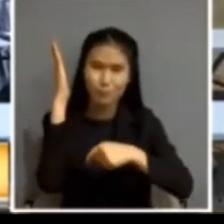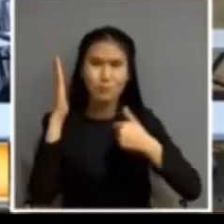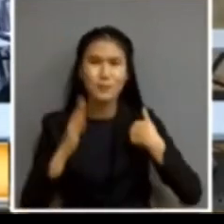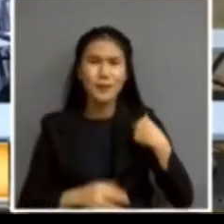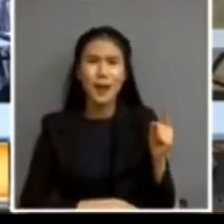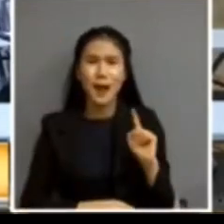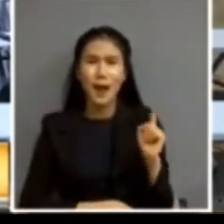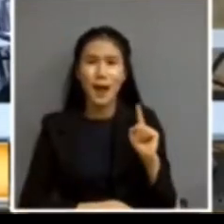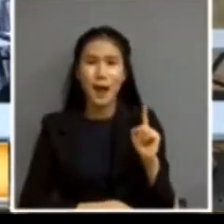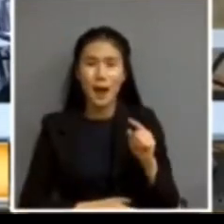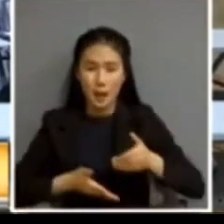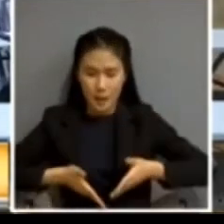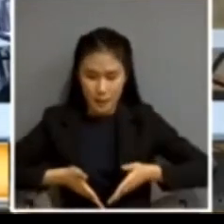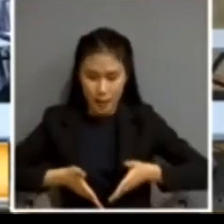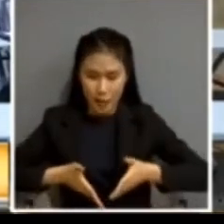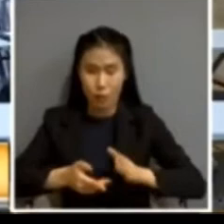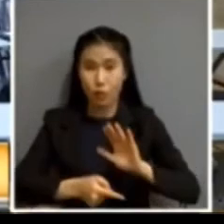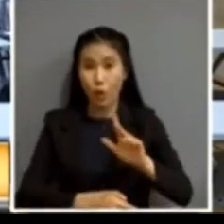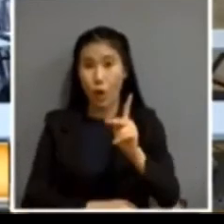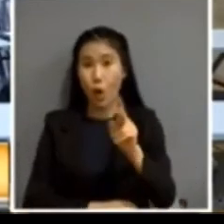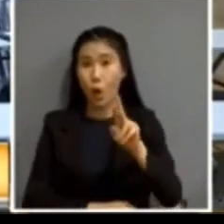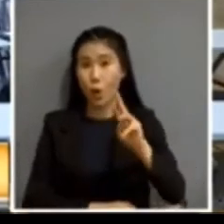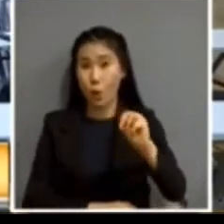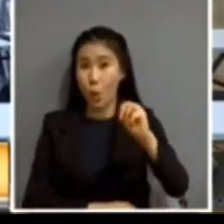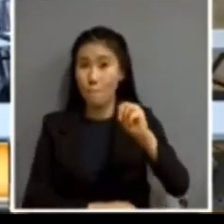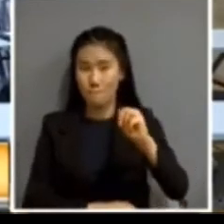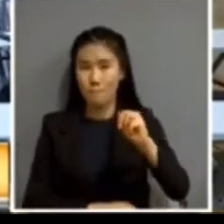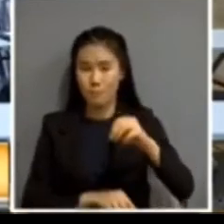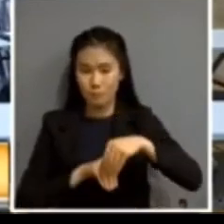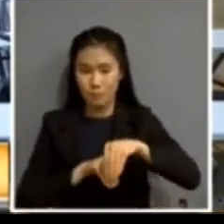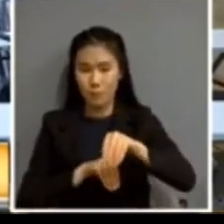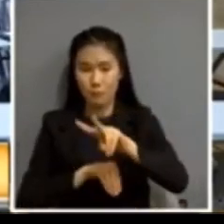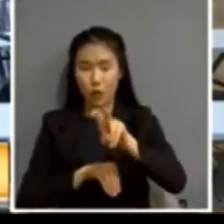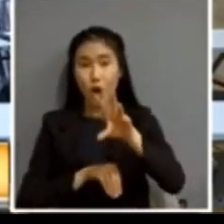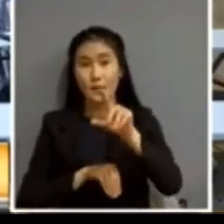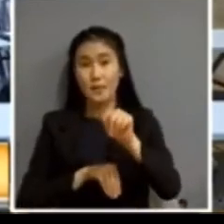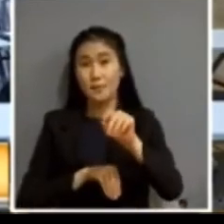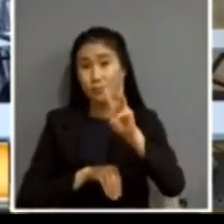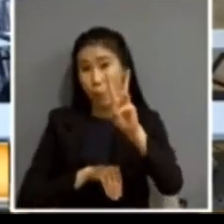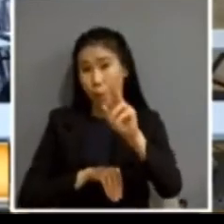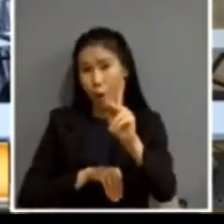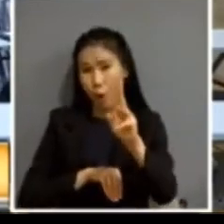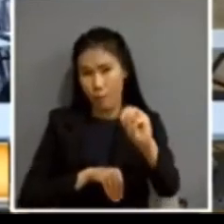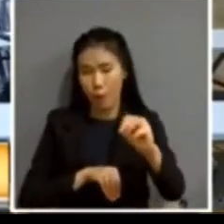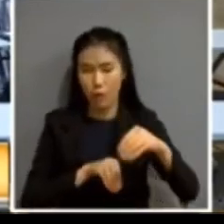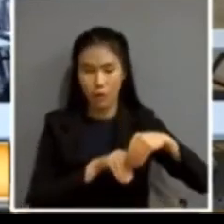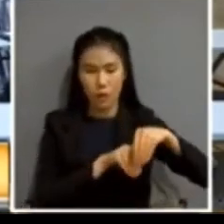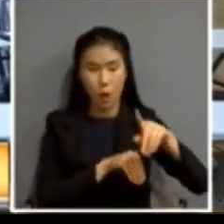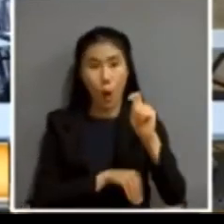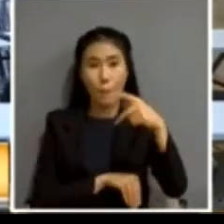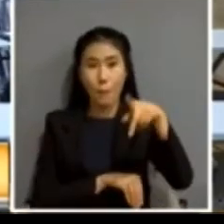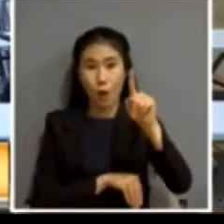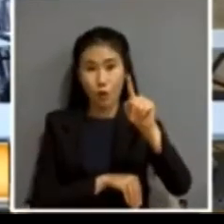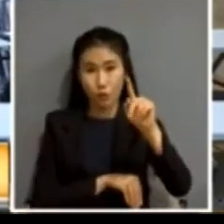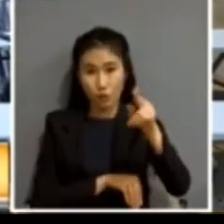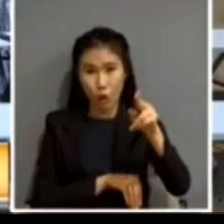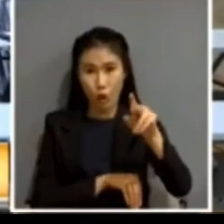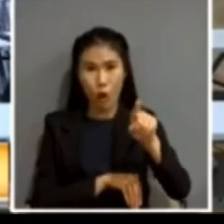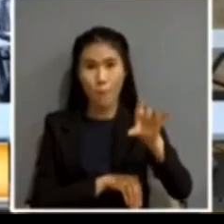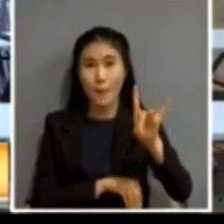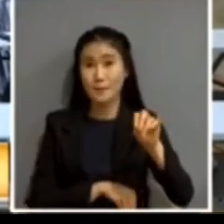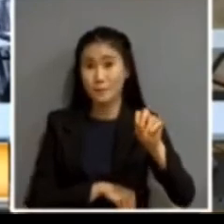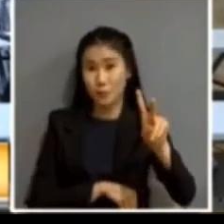ยถนนของกรมทางหลวง226กิโลเมตรถนนของกรมการปกครองส่วนท้องถิ่น182กิโลเม